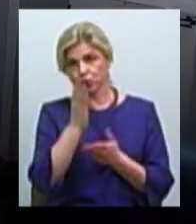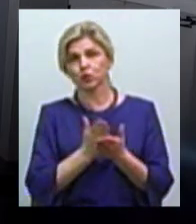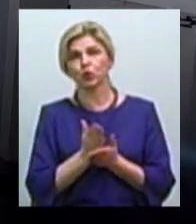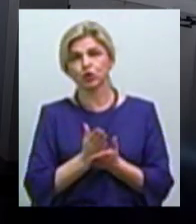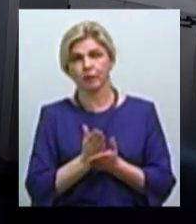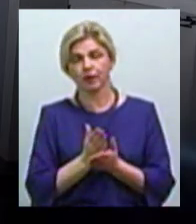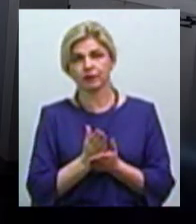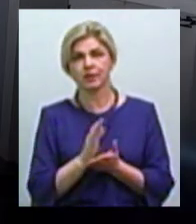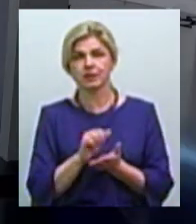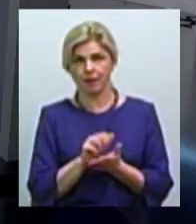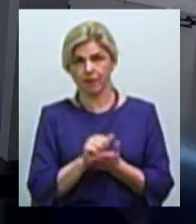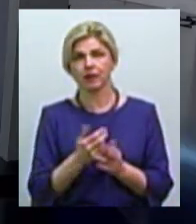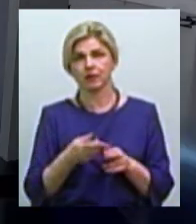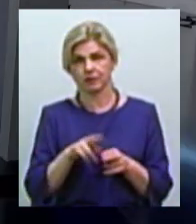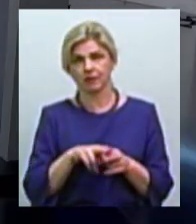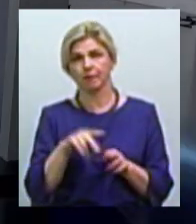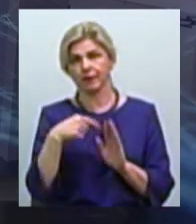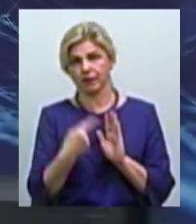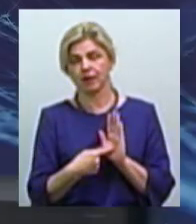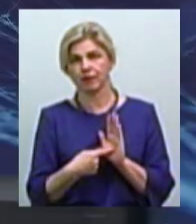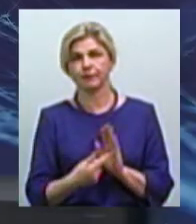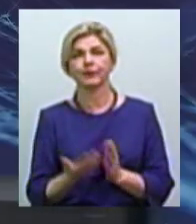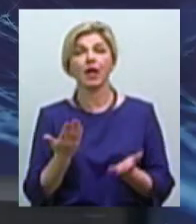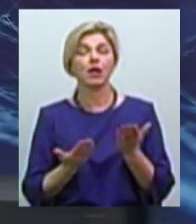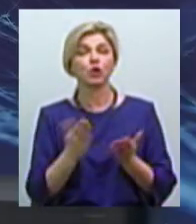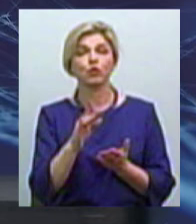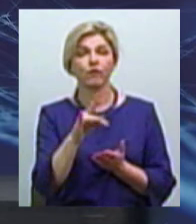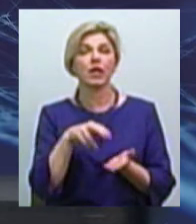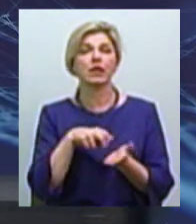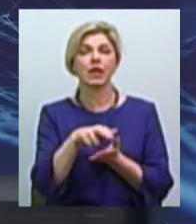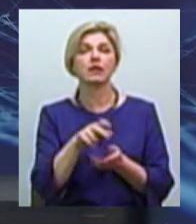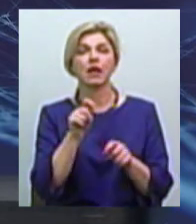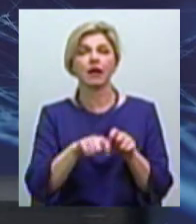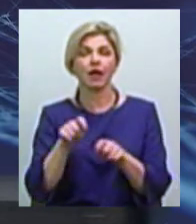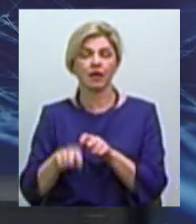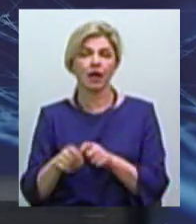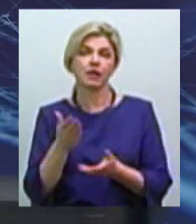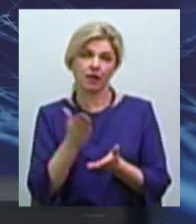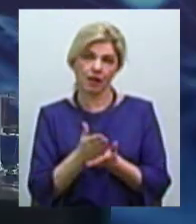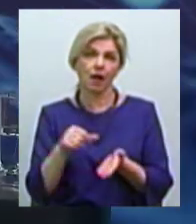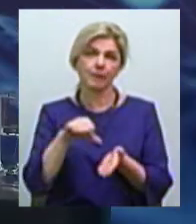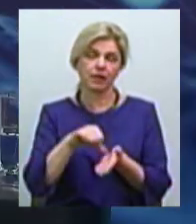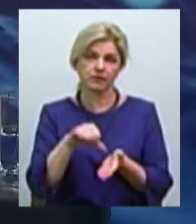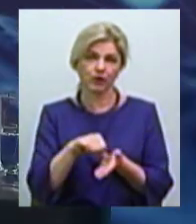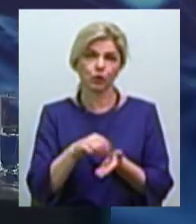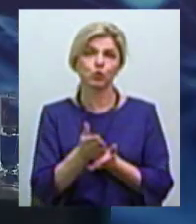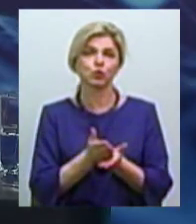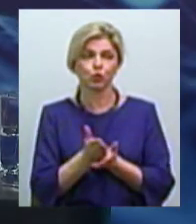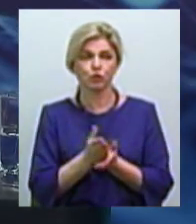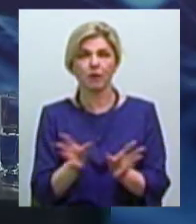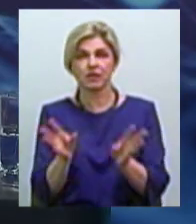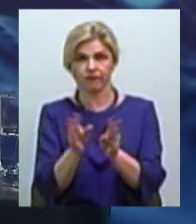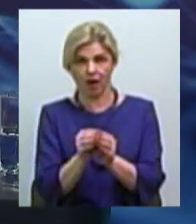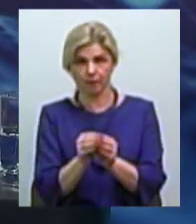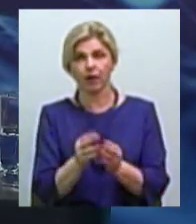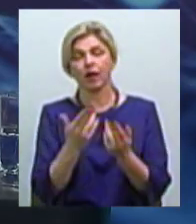Держпродспоживслужба займається цим питанням. Якщо ви йдете в рейд, чи є представники Держпродспоживслужби разом з вами?